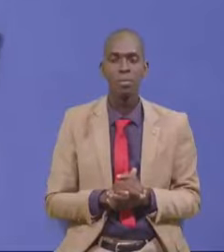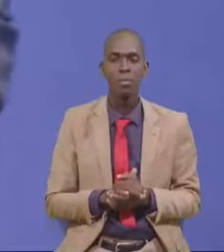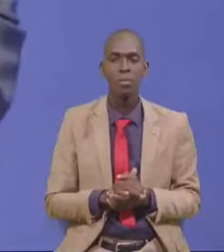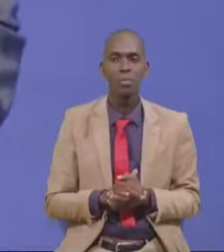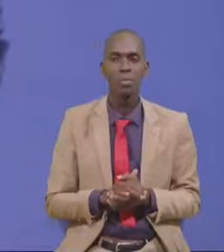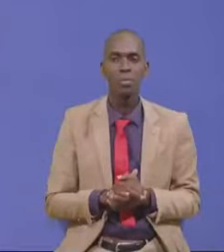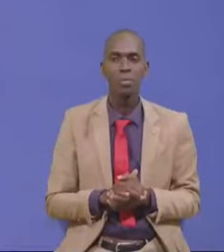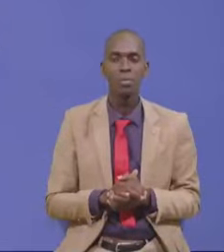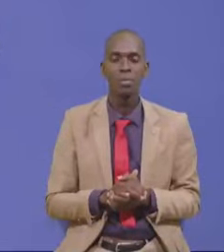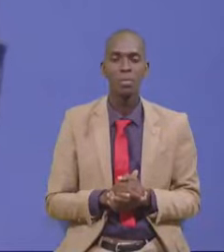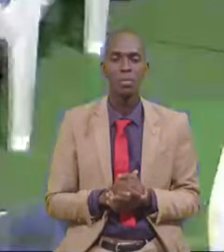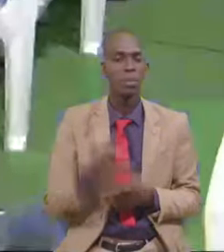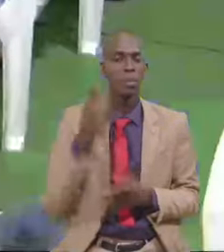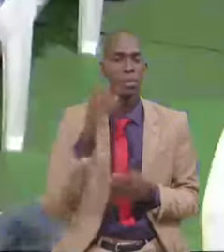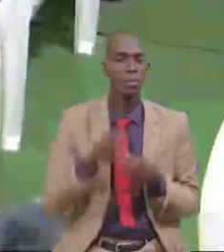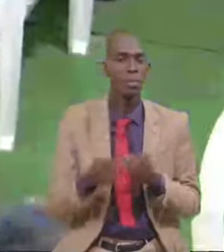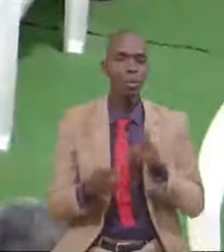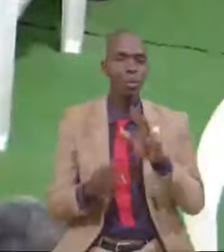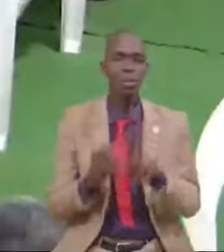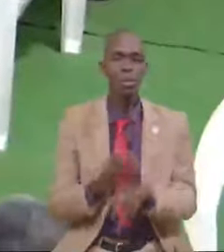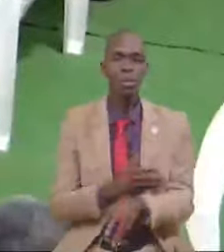Troisième élément maintenant.